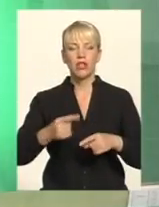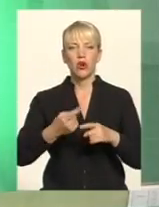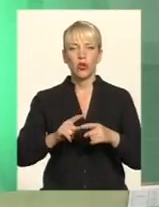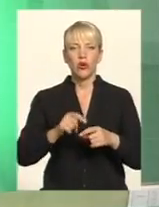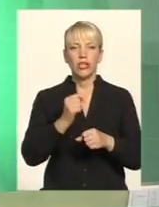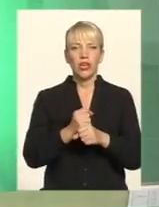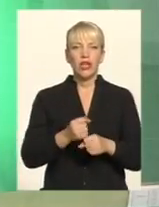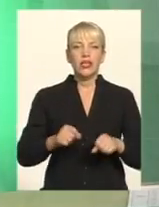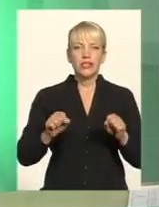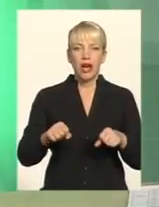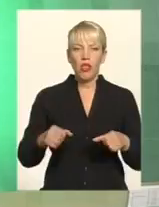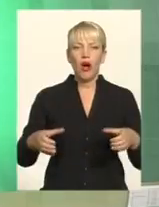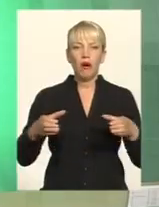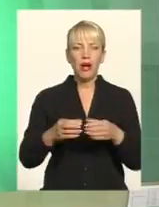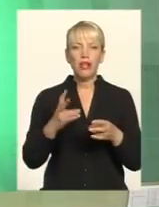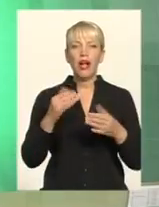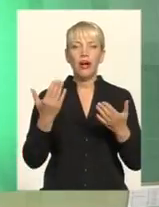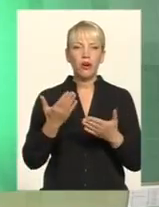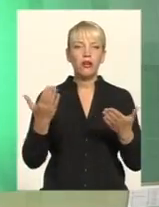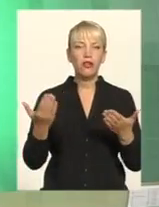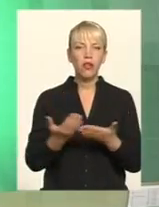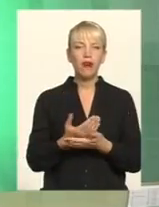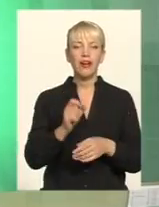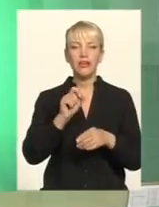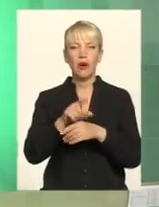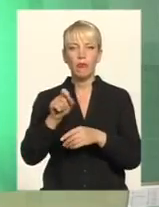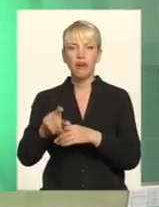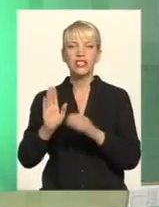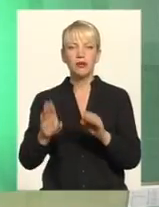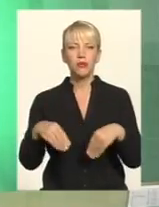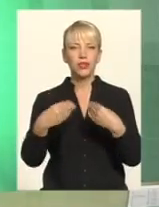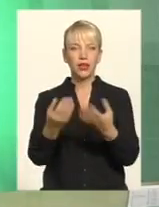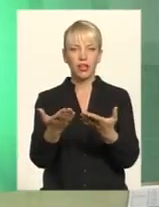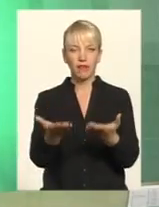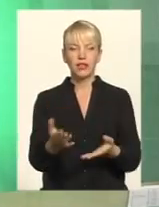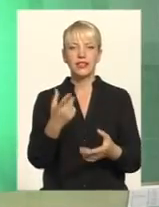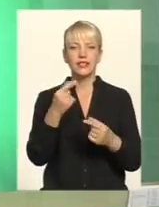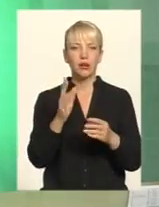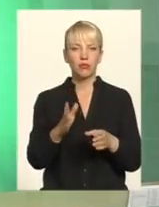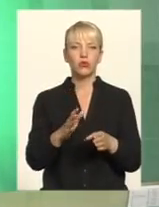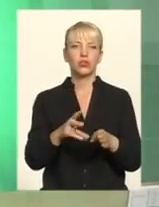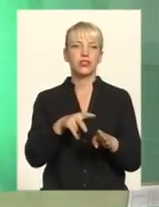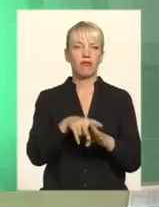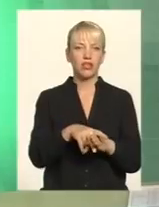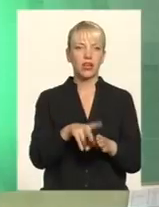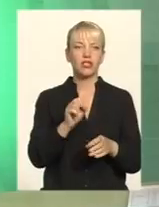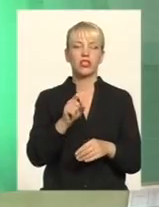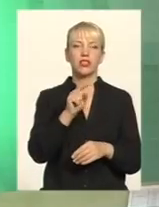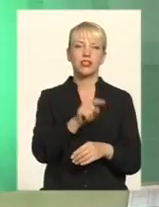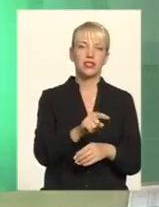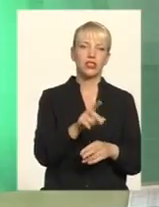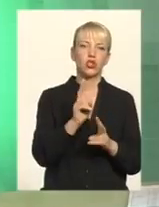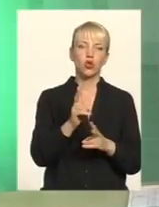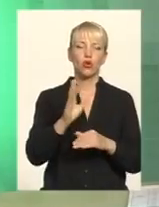дієздатну команду, на яку зовсім нові функціональні обов'язки покладуться. І треба буде, і будуть завантажені всі, але ті,